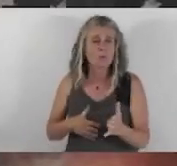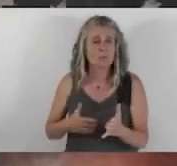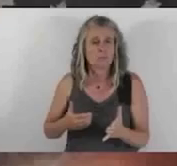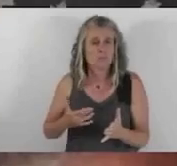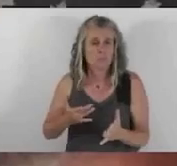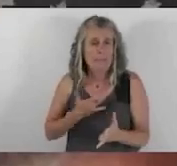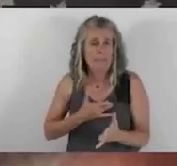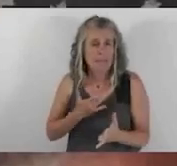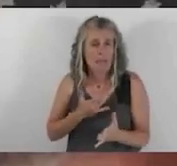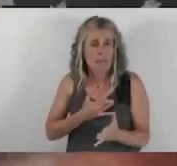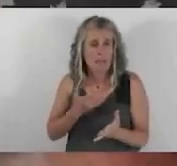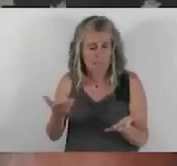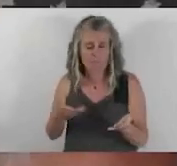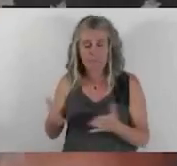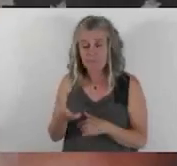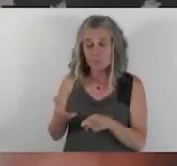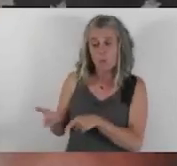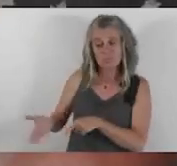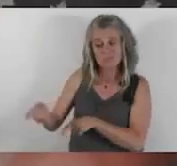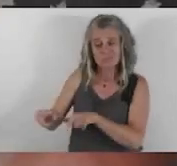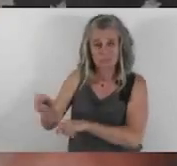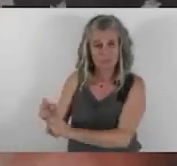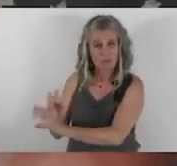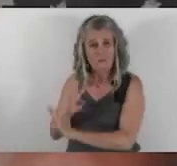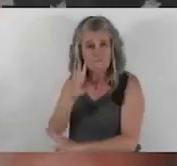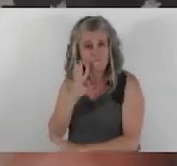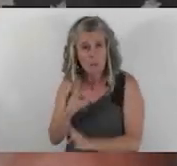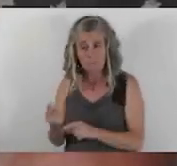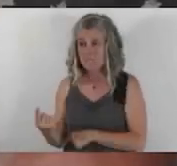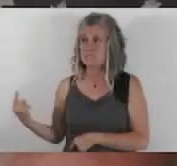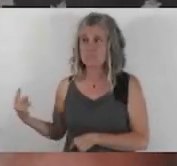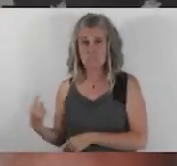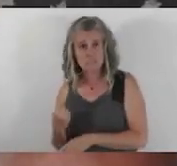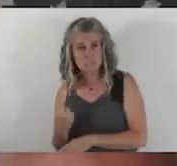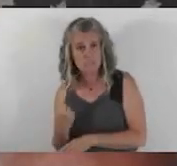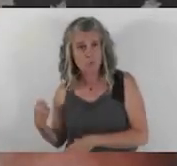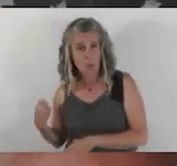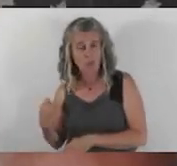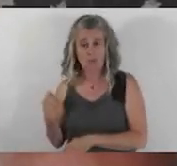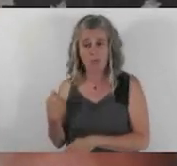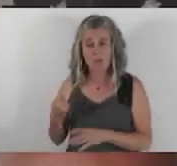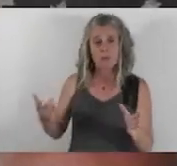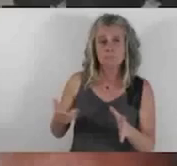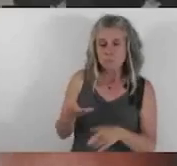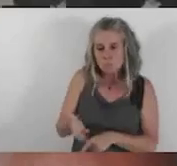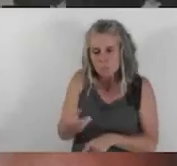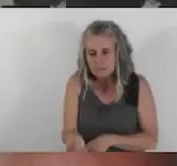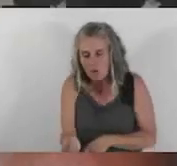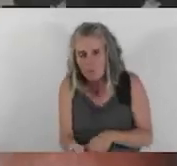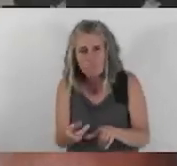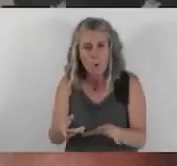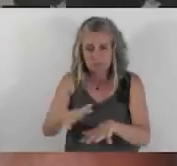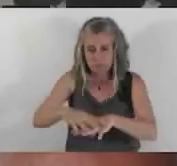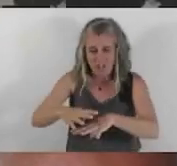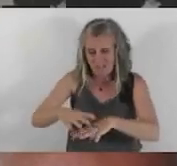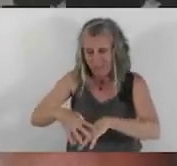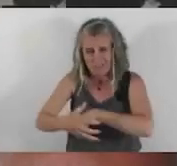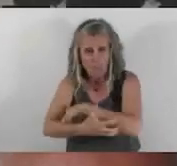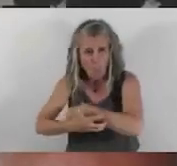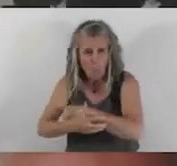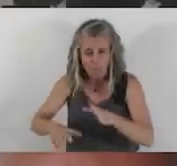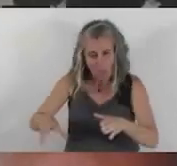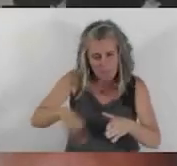permettent l'accès aux droits des femmes, et notamment des femmes les plus isolées, des personnes âgées, l'accès à la culture et aux loisirs des enfants des bidonvilles, la lutte contre la